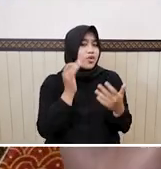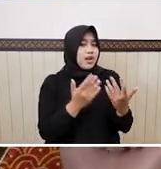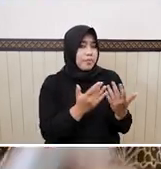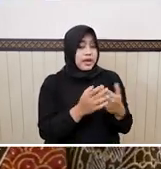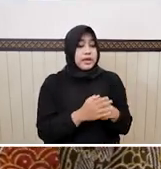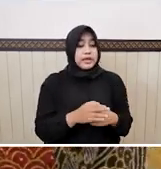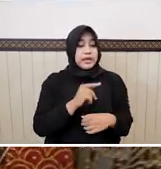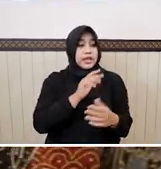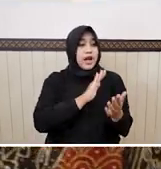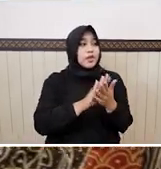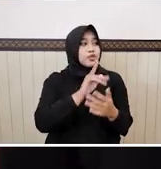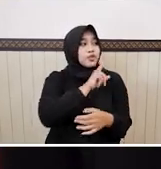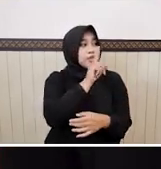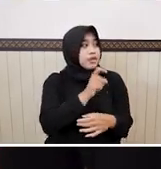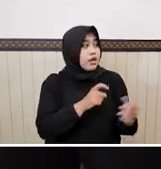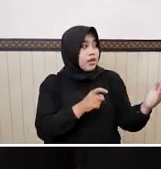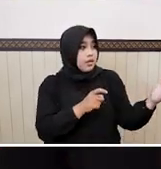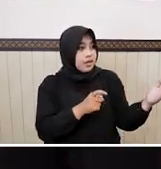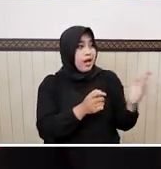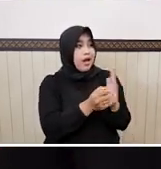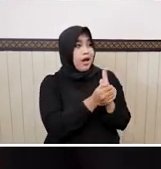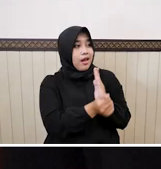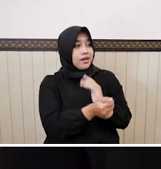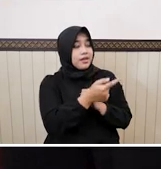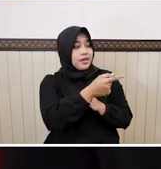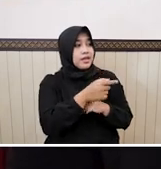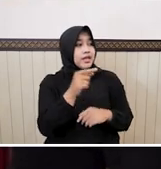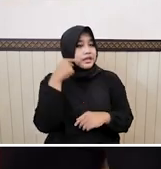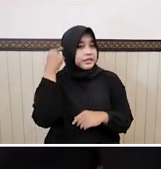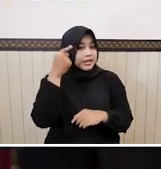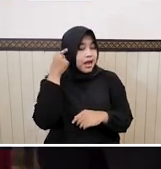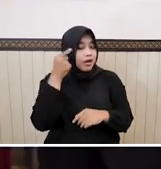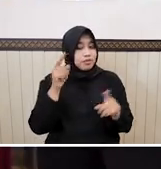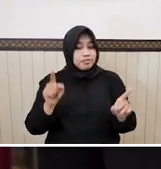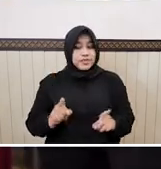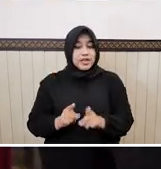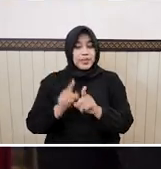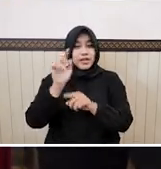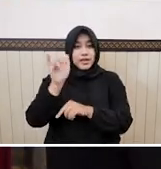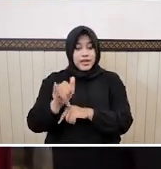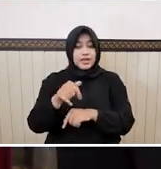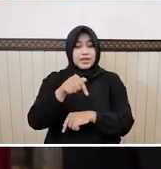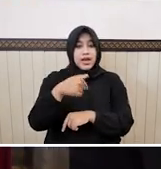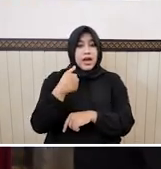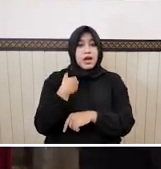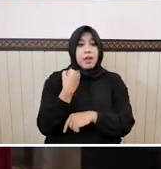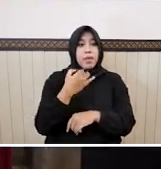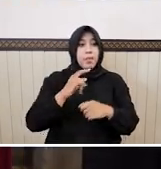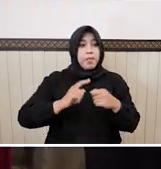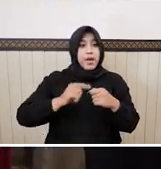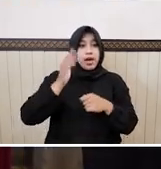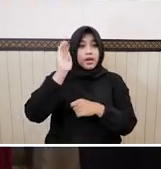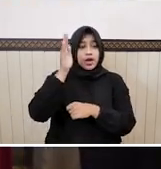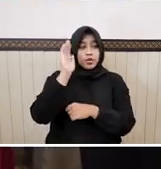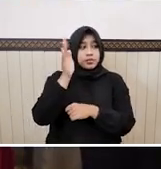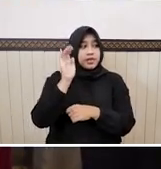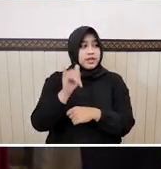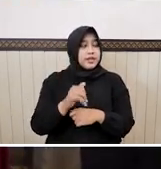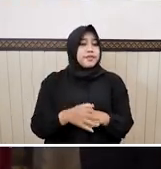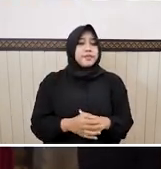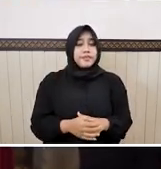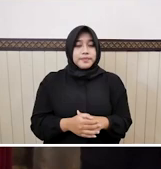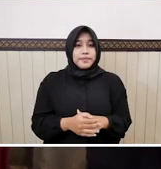kita tanyakan sama hotel yang selama ini betul-betul hackid kita akan di sini ada beberapa narasumber baik yang